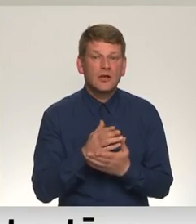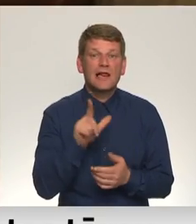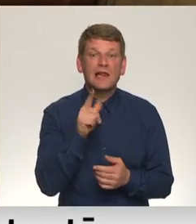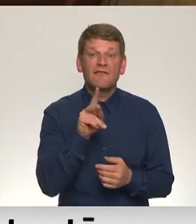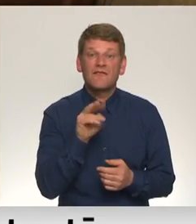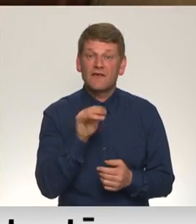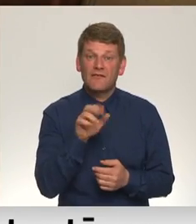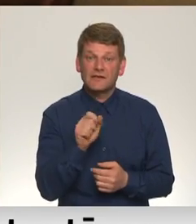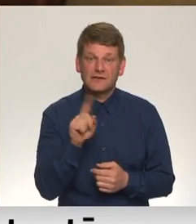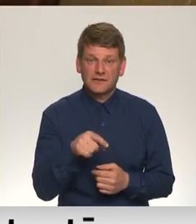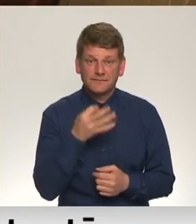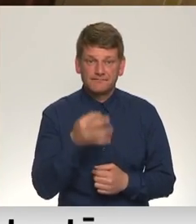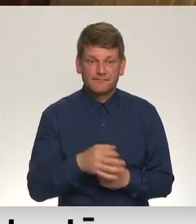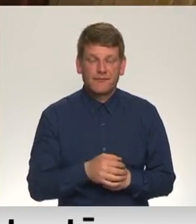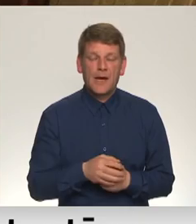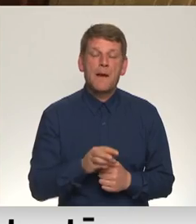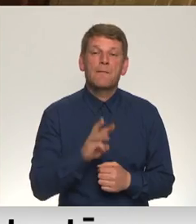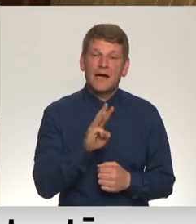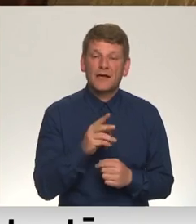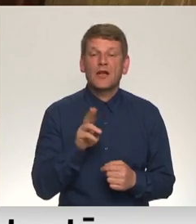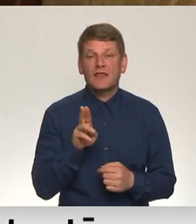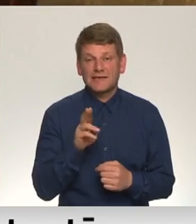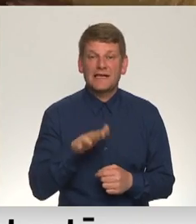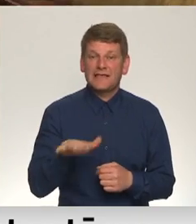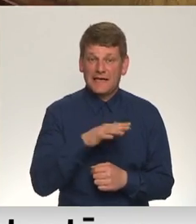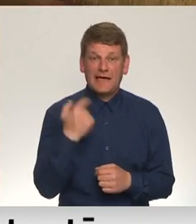Ļvīvas. Marjanas un Nazara ģimene Rīgā